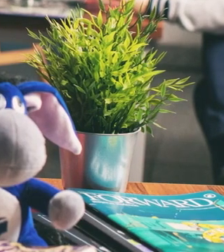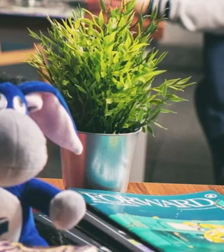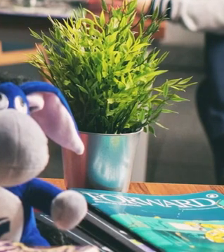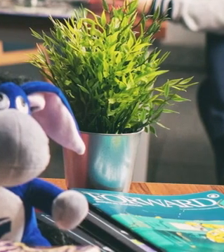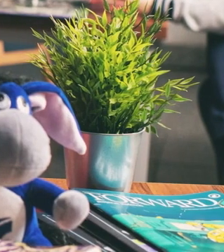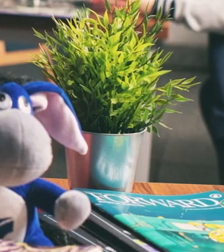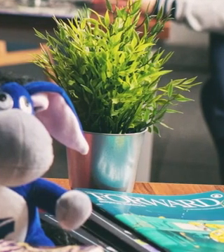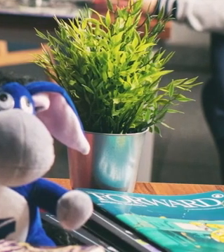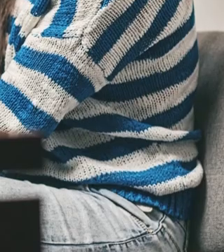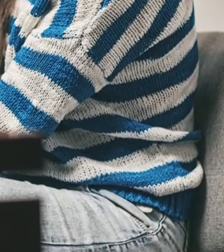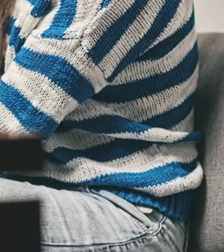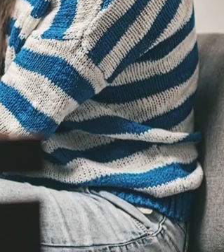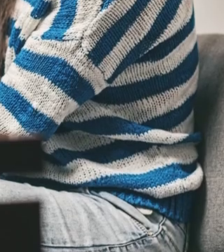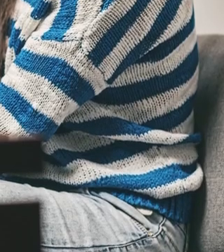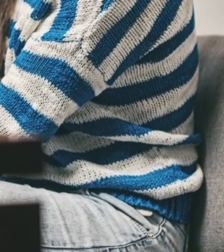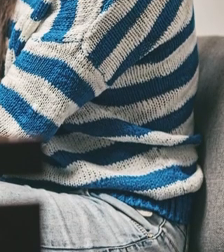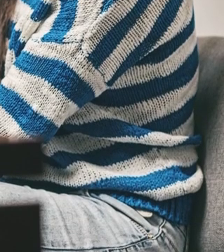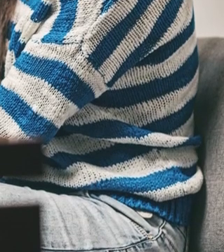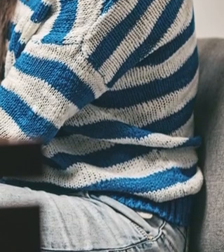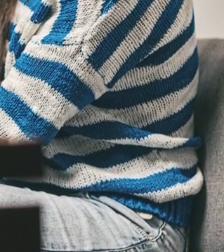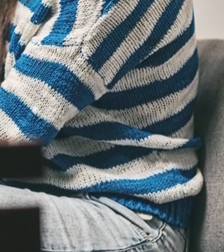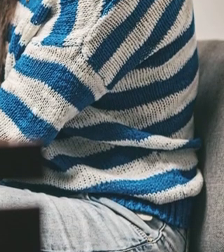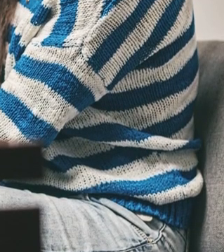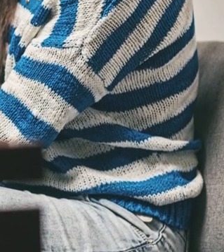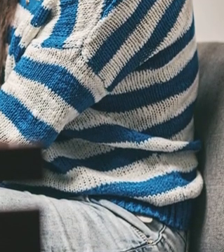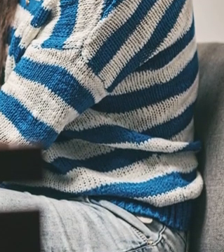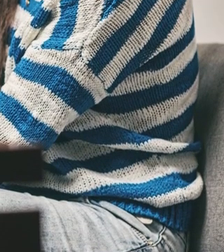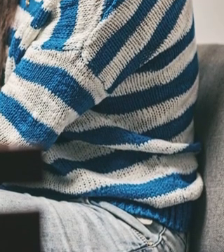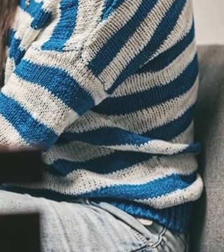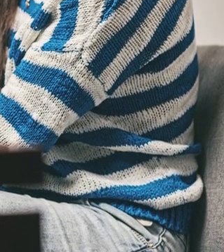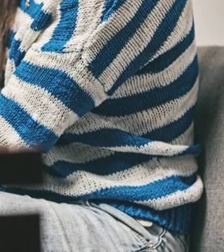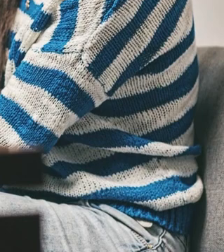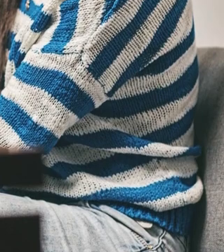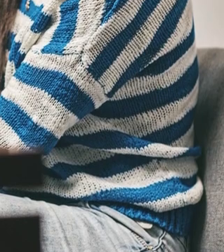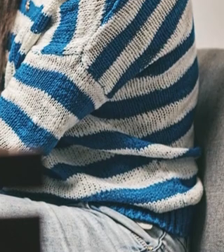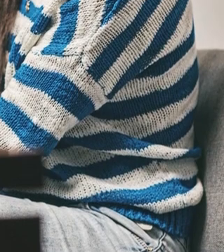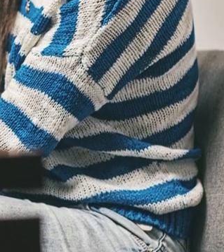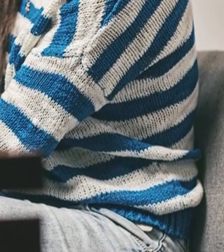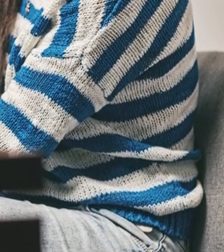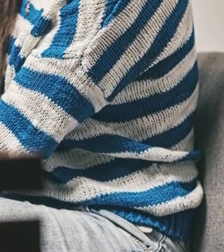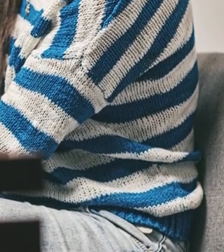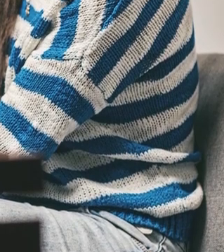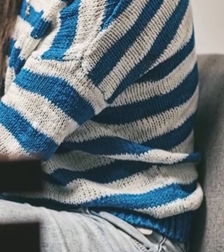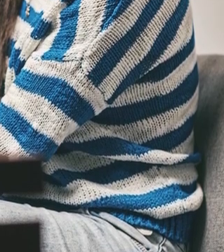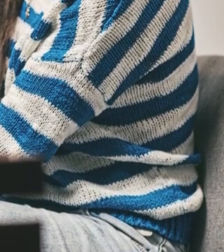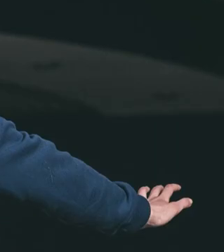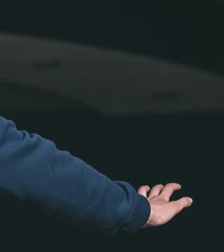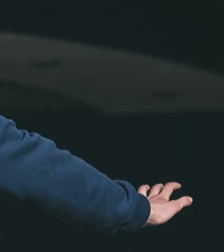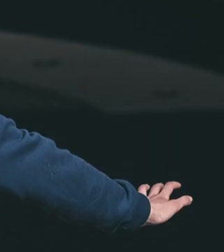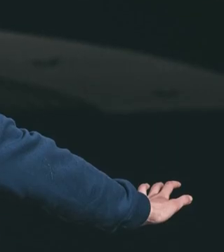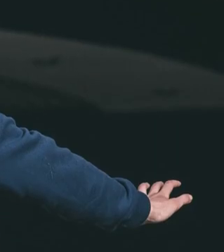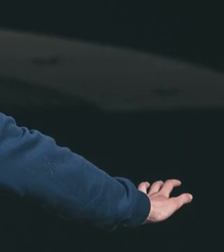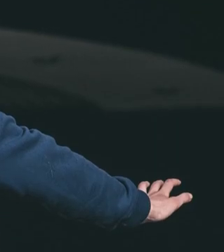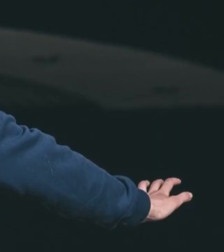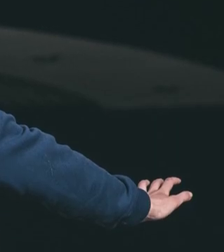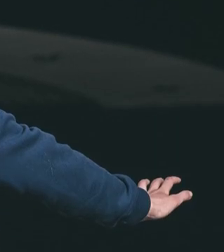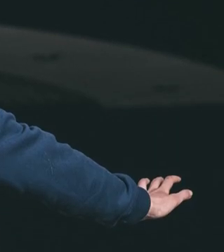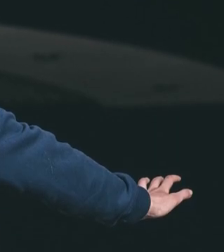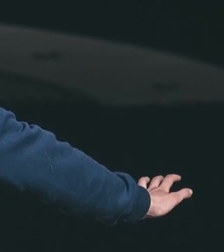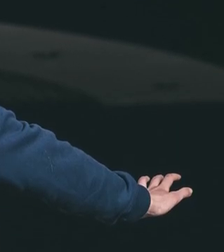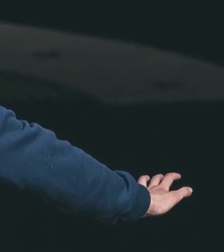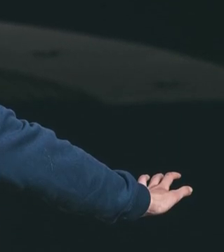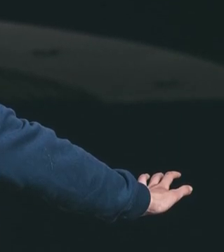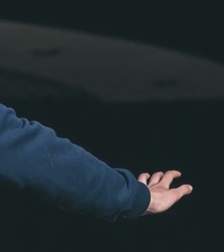którego warto się udać i skorzystać z takiej możliwości, jest oczywiście bezpośrednio już nasze biuro i projekt stażowy,